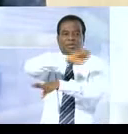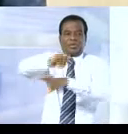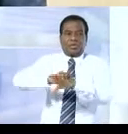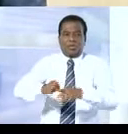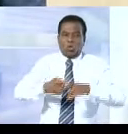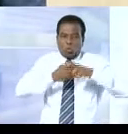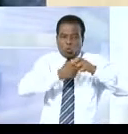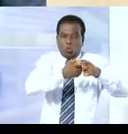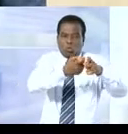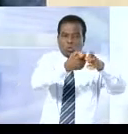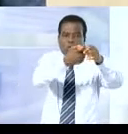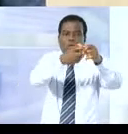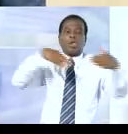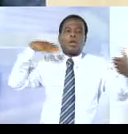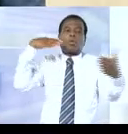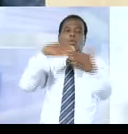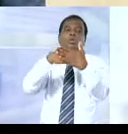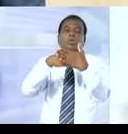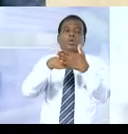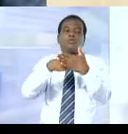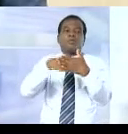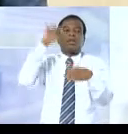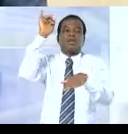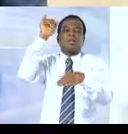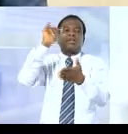poursuites contre